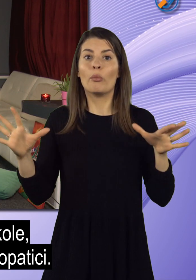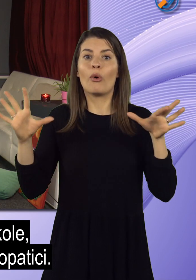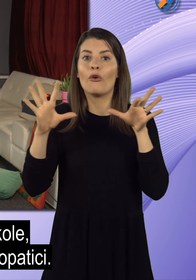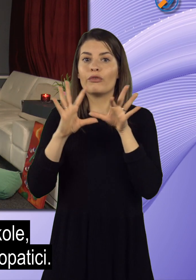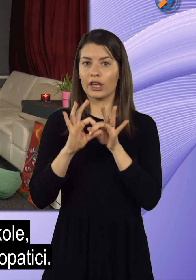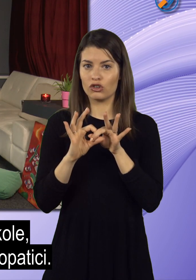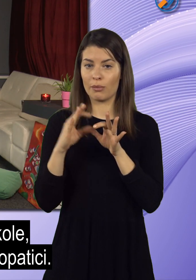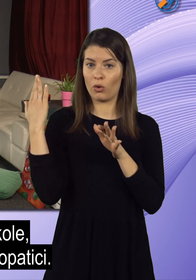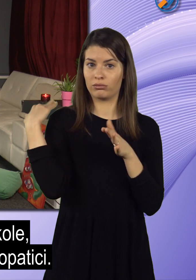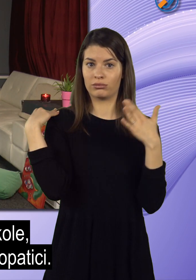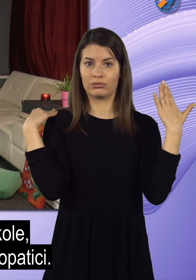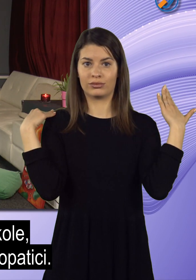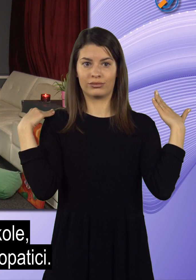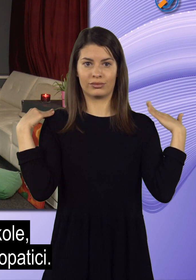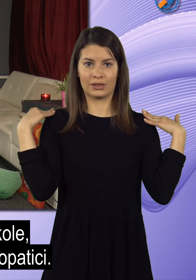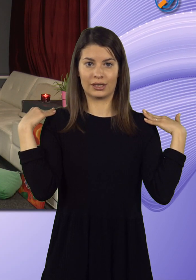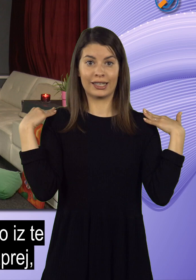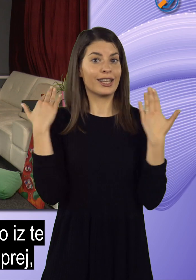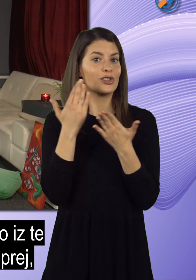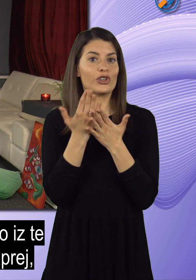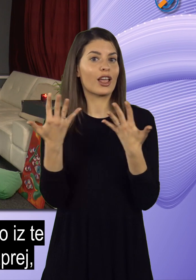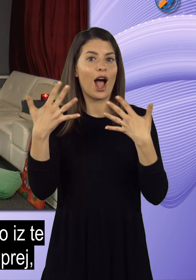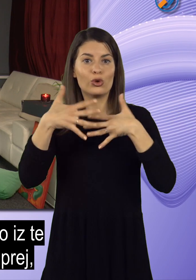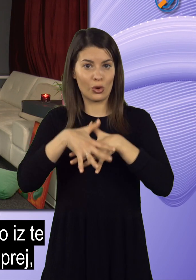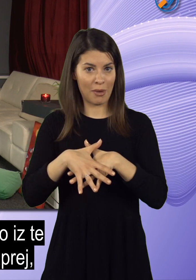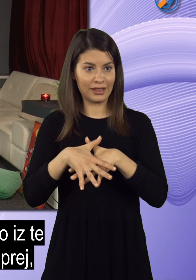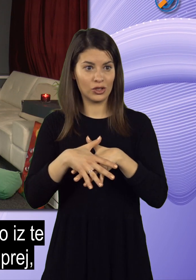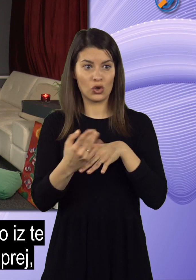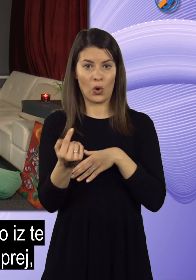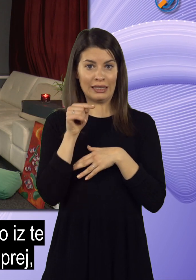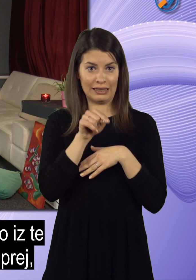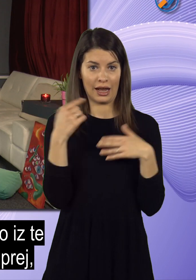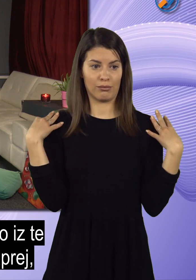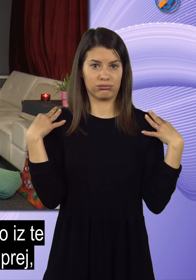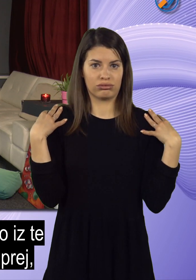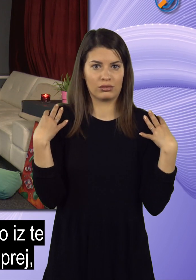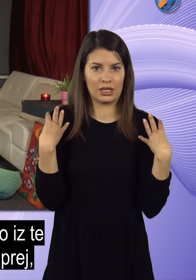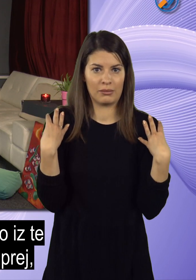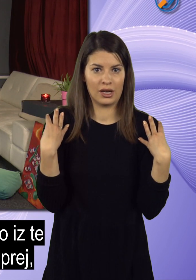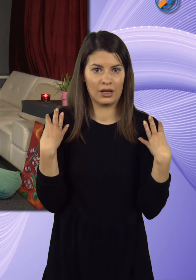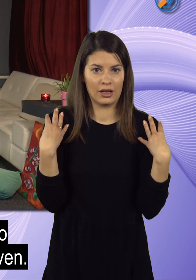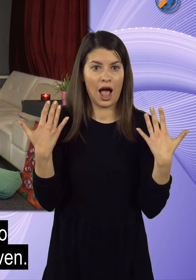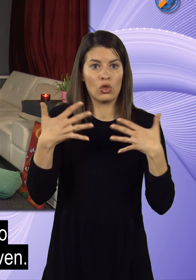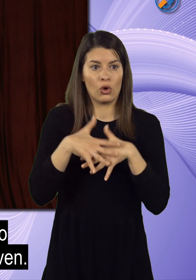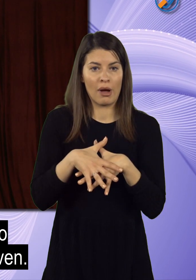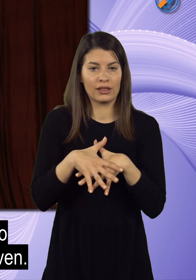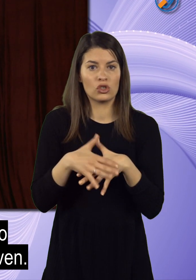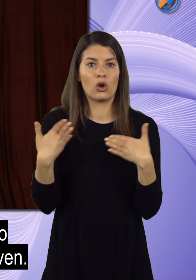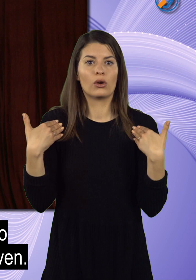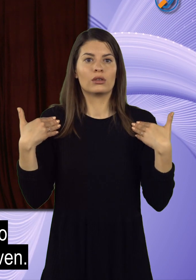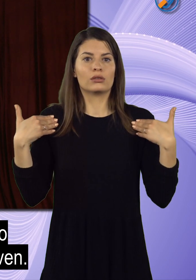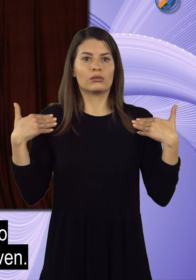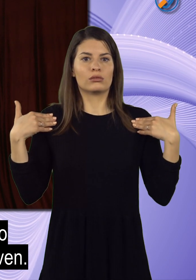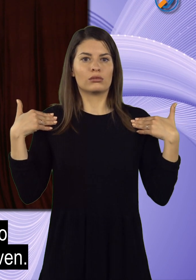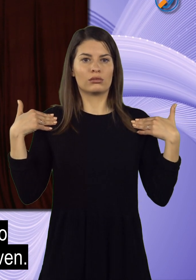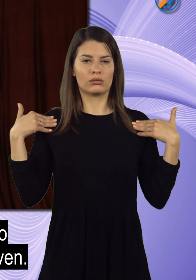ampak samo povežeš lopatici in avtomatično pridemo iz te drže, kjer so rame naprej, v